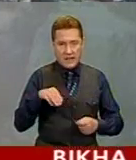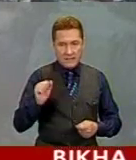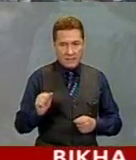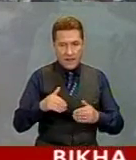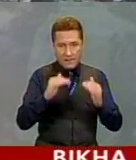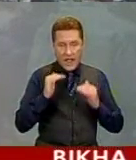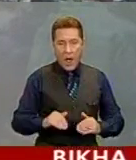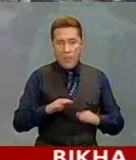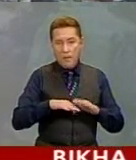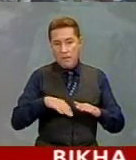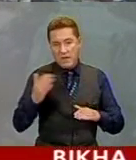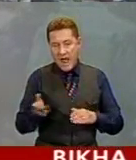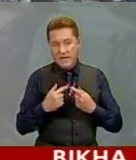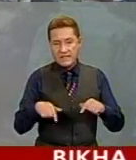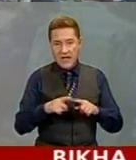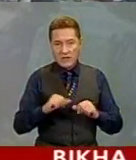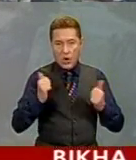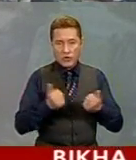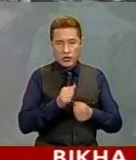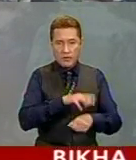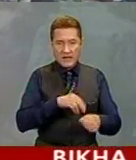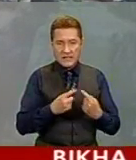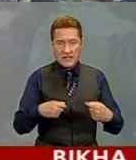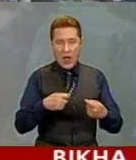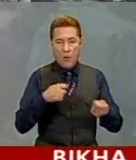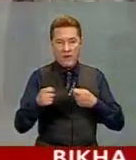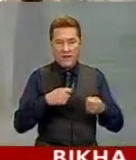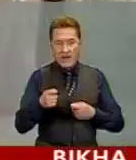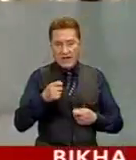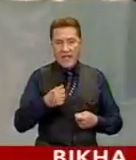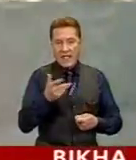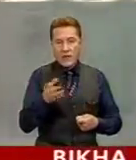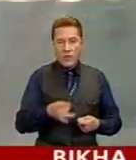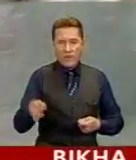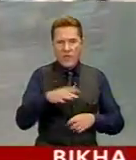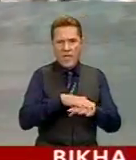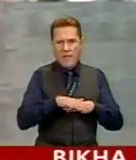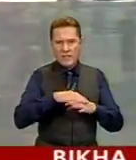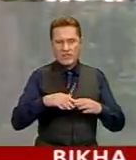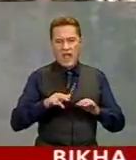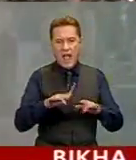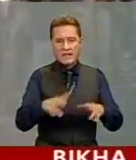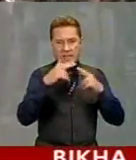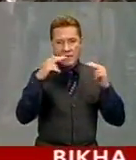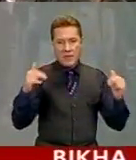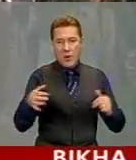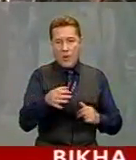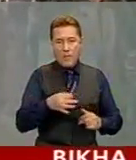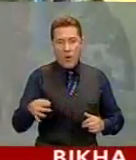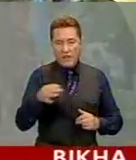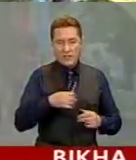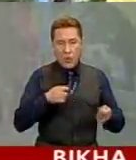Правий сектор оточив міліційні управління кількох регіонів країни. Наймасовіша акція в Дніпропетровську біля обласного управління